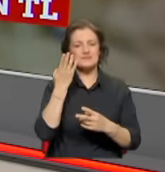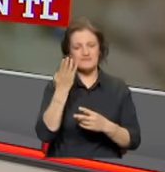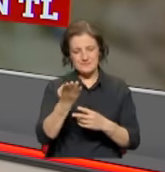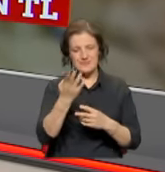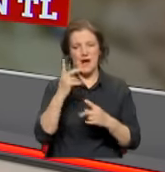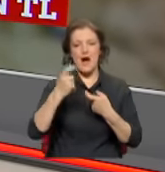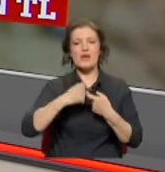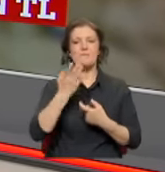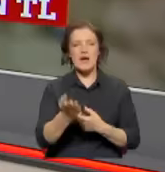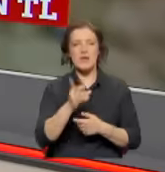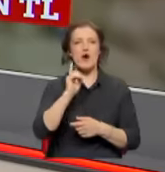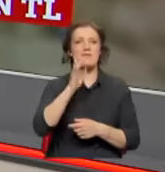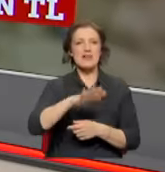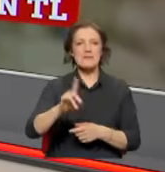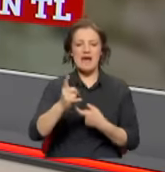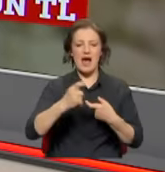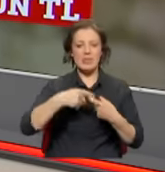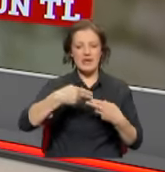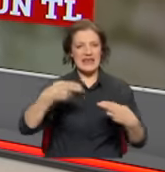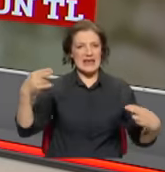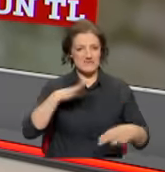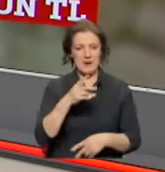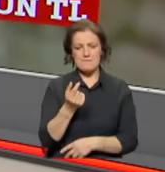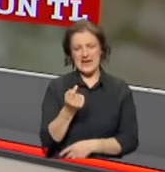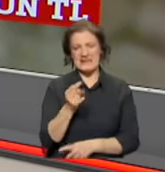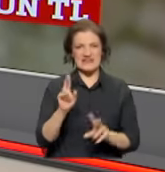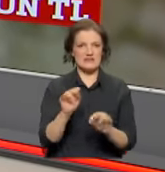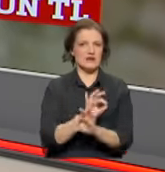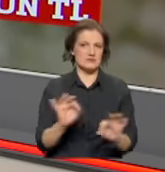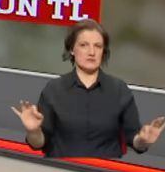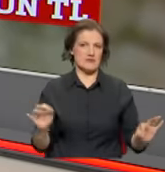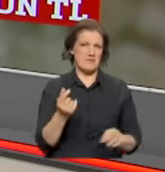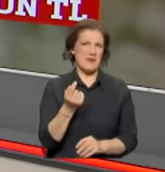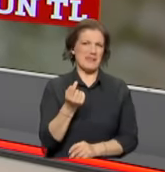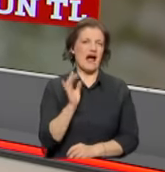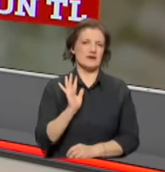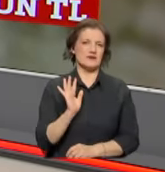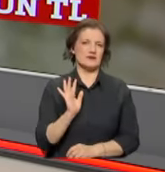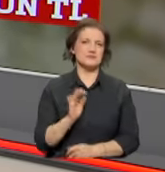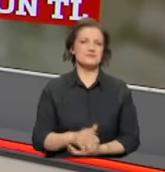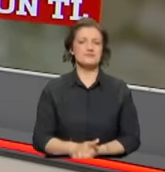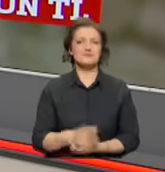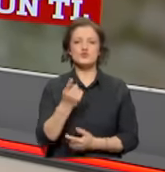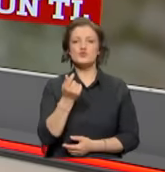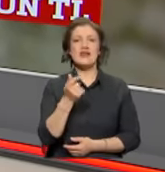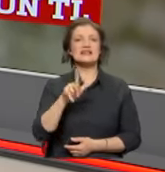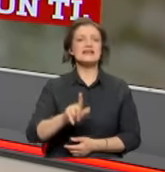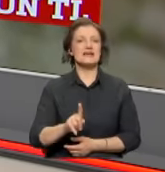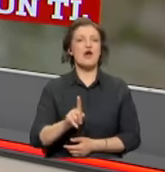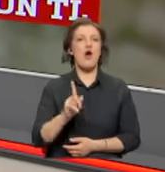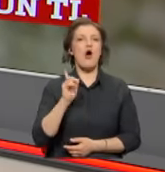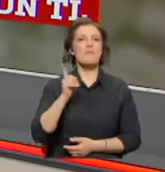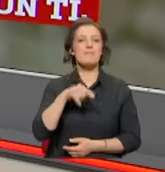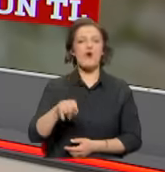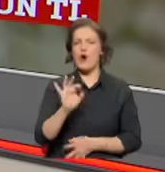öğretmenler, ücretli öğretmenler, gerçi bir atama hikayesi var, biraz yetersiz. Bir miktar. Ücretli öğretmenler, böyle